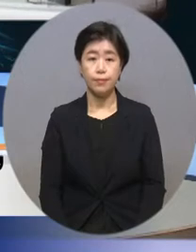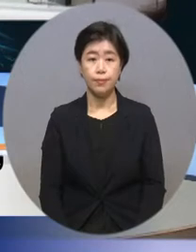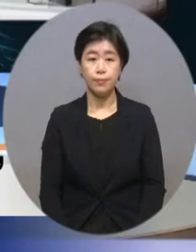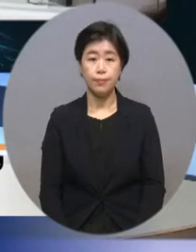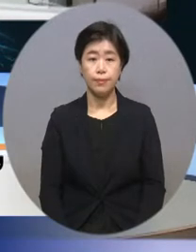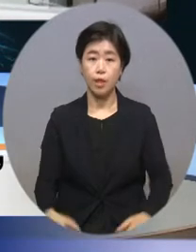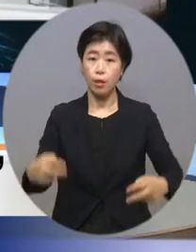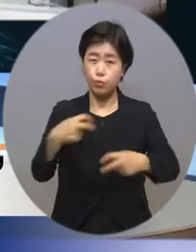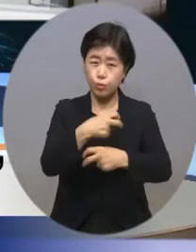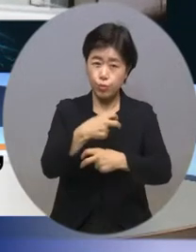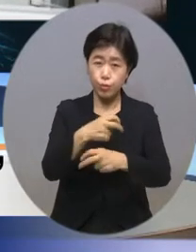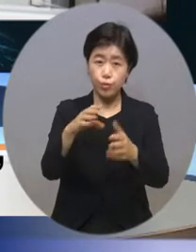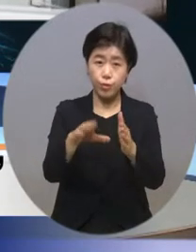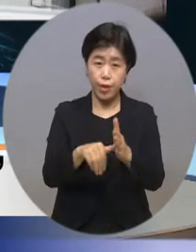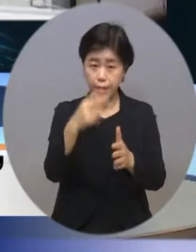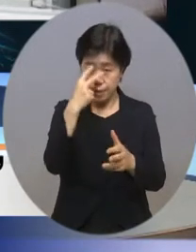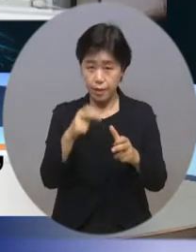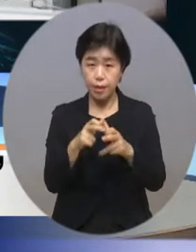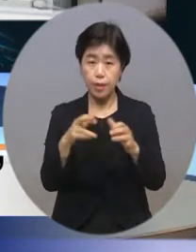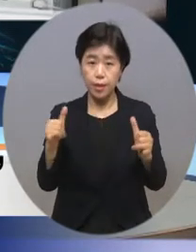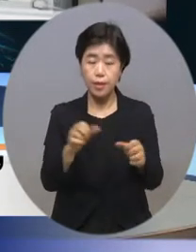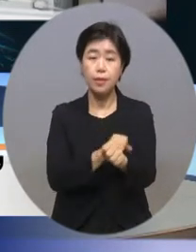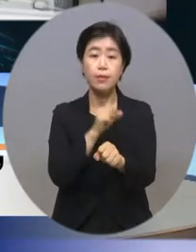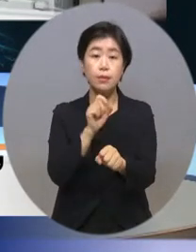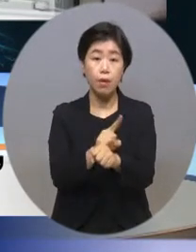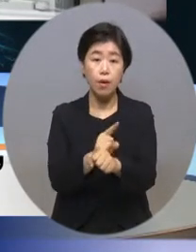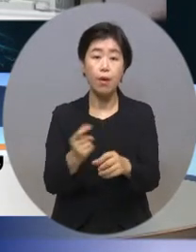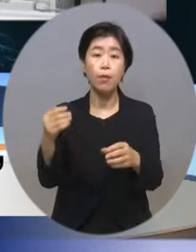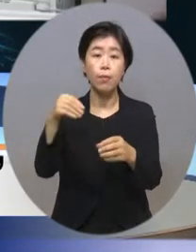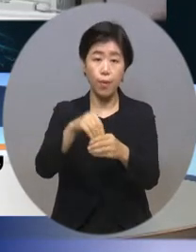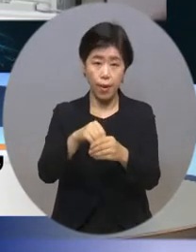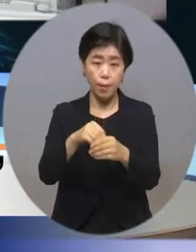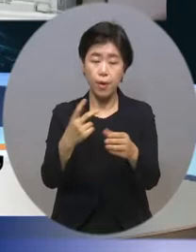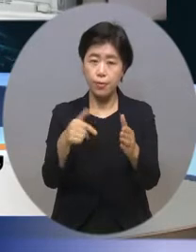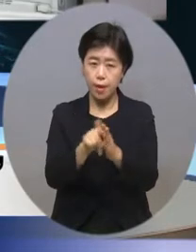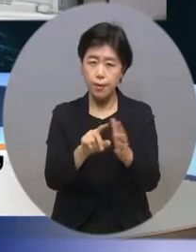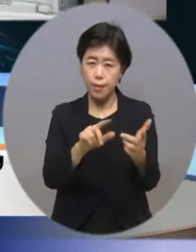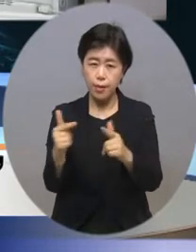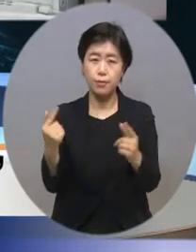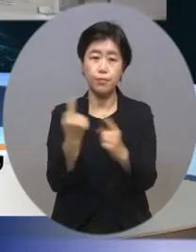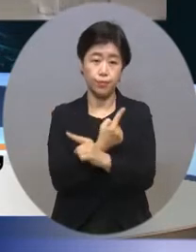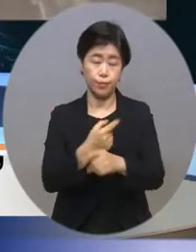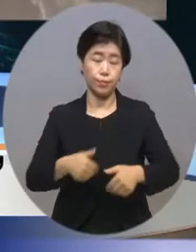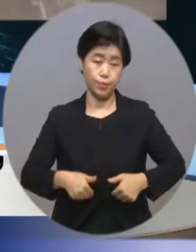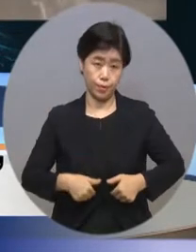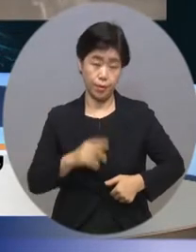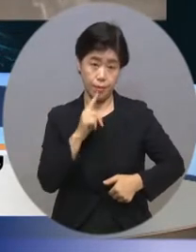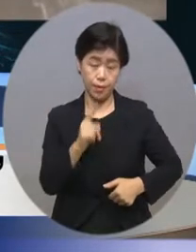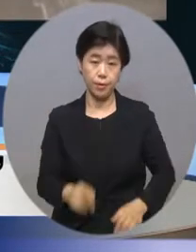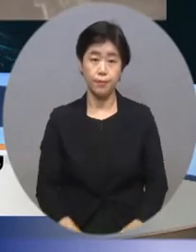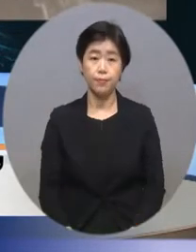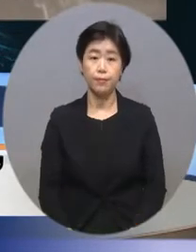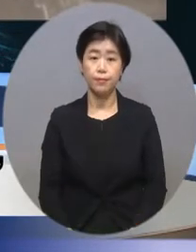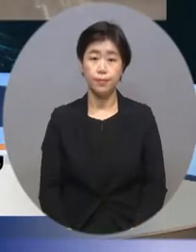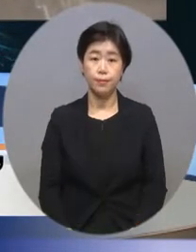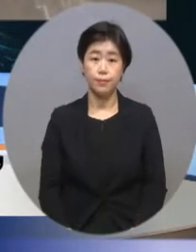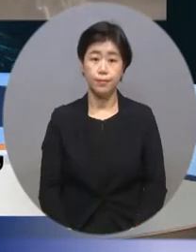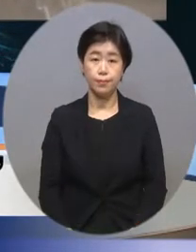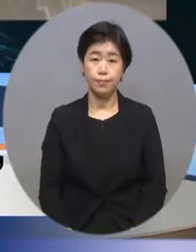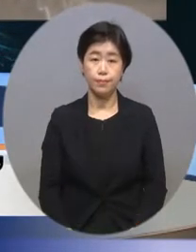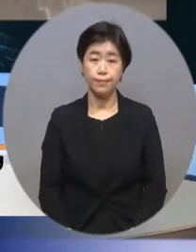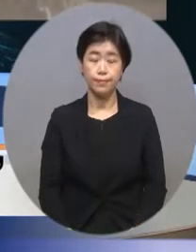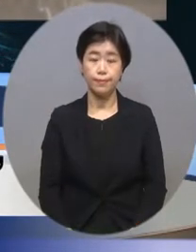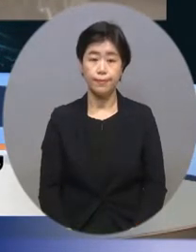대중교통이용시 시각장애인은 특성을 반영한 개선책 마련이 필요하다는 지적에 목소리가 나왔습니다 그 목소리를